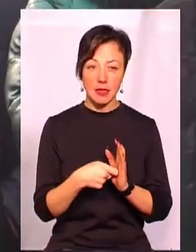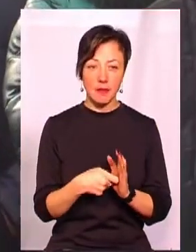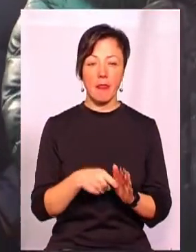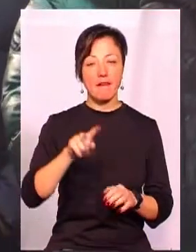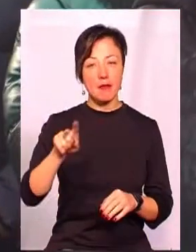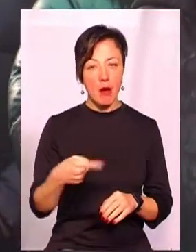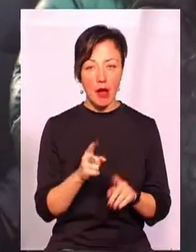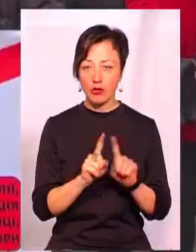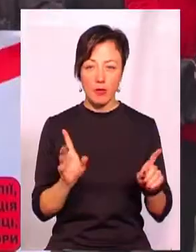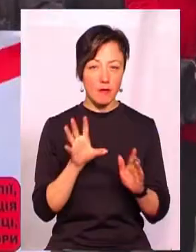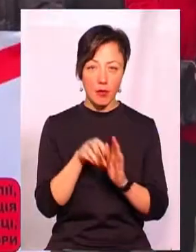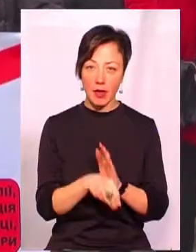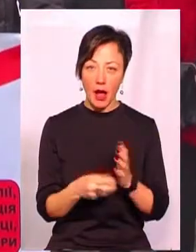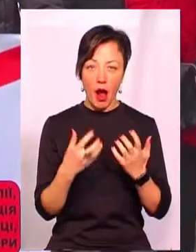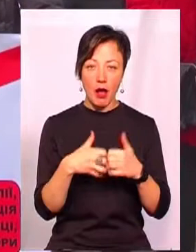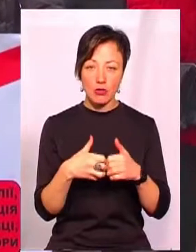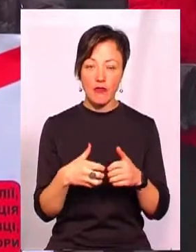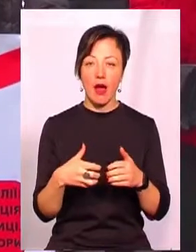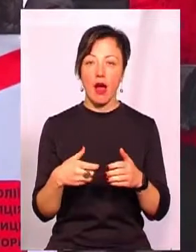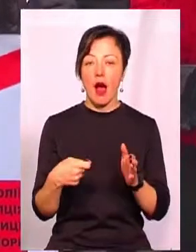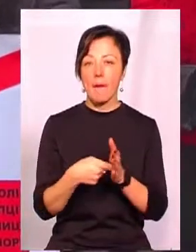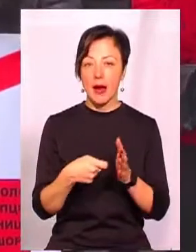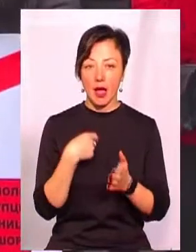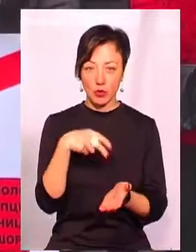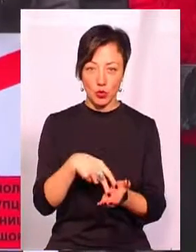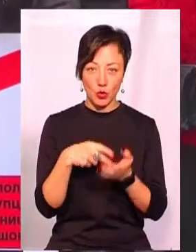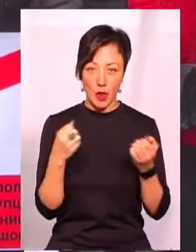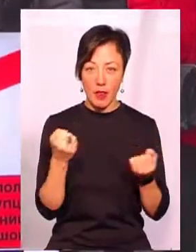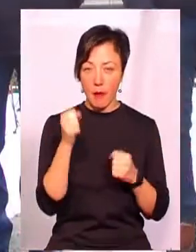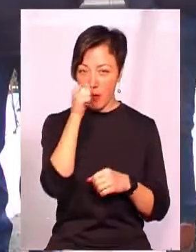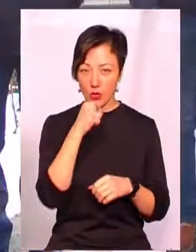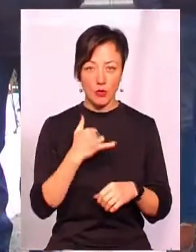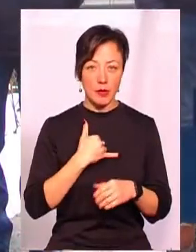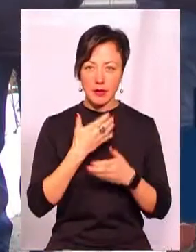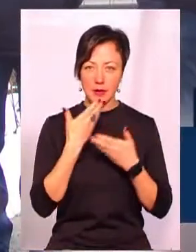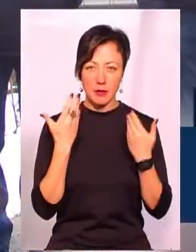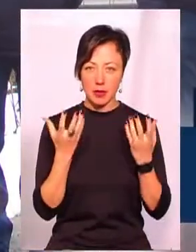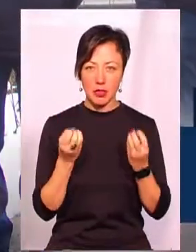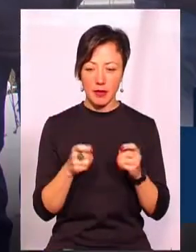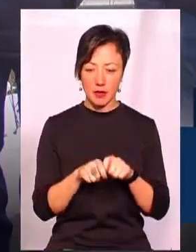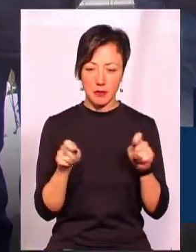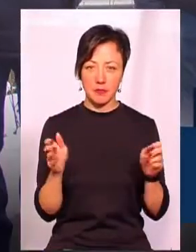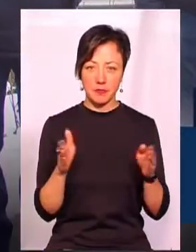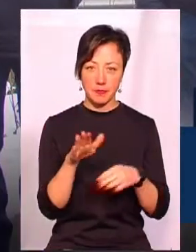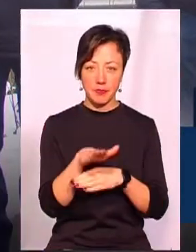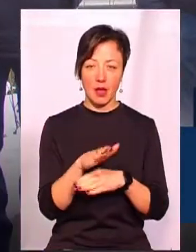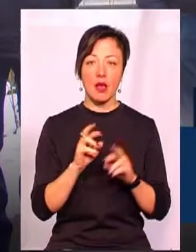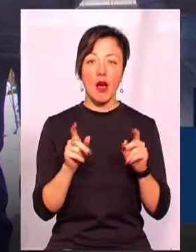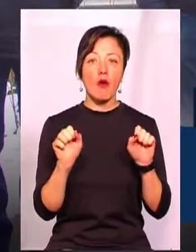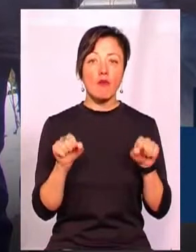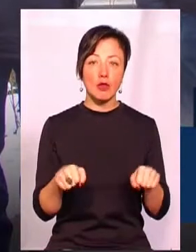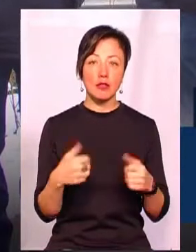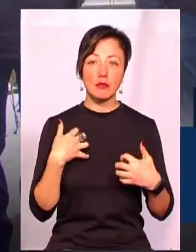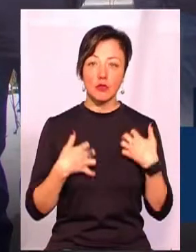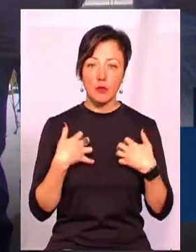вимагає, щоб не впроваджували касові апарати. Я стою на морозі, мене ще немає, мене павільйончик не відкрили. Я стою на морозі. Як можна? Ми